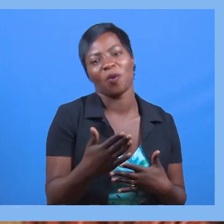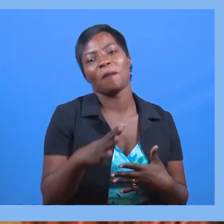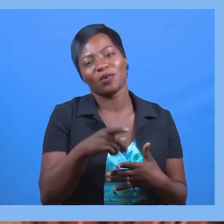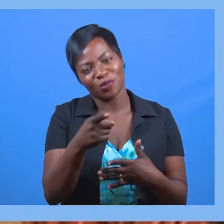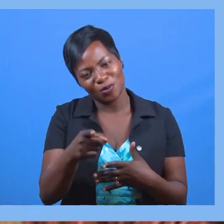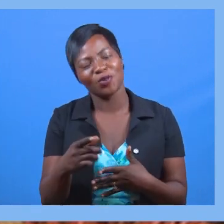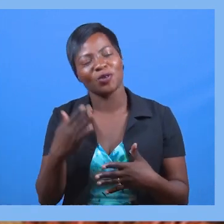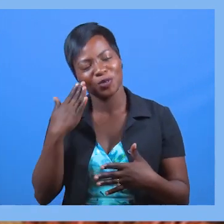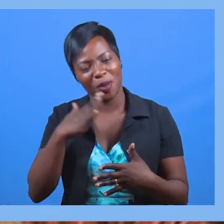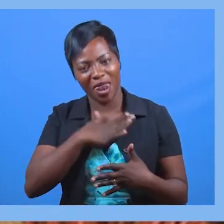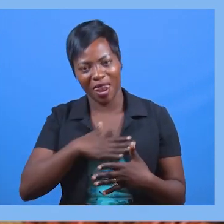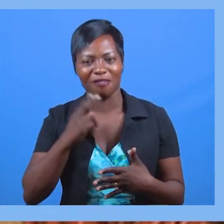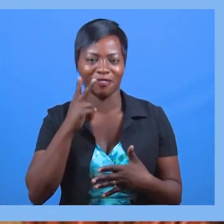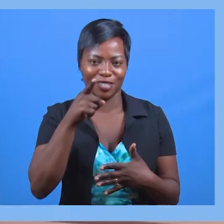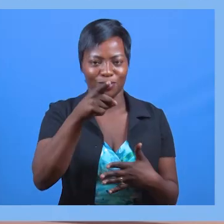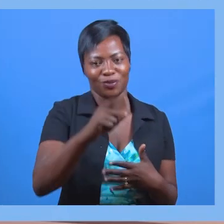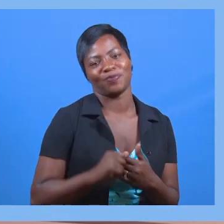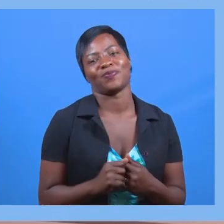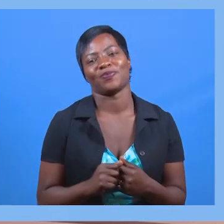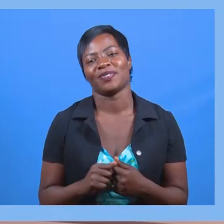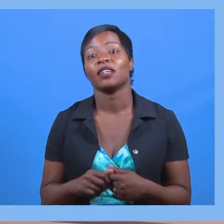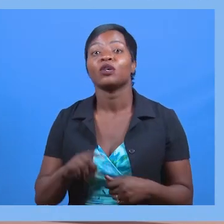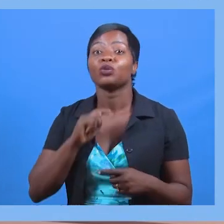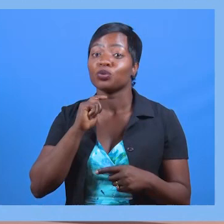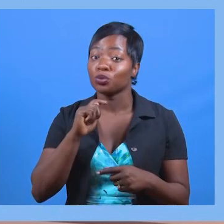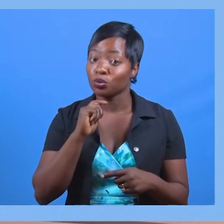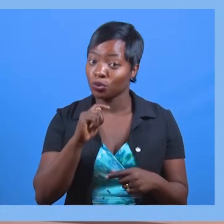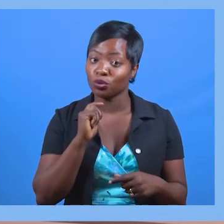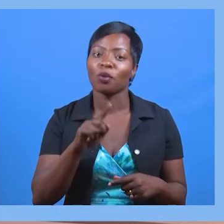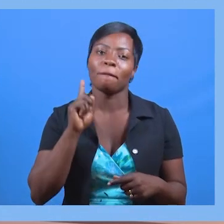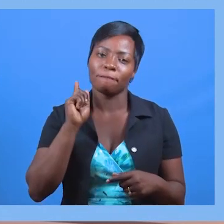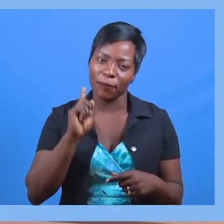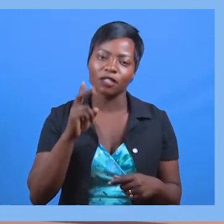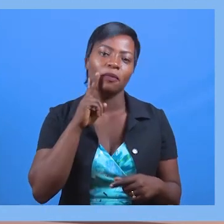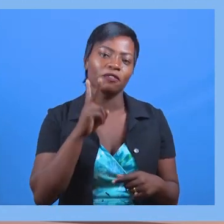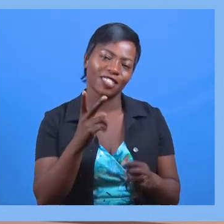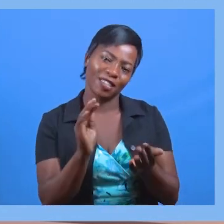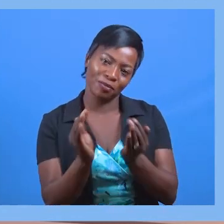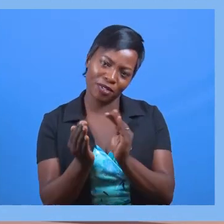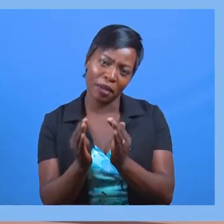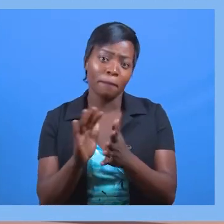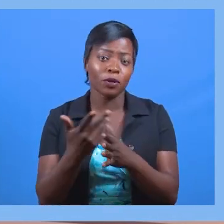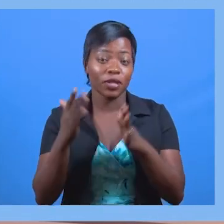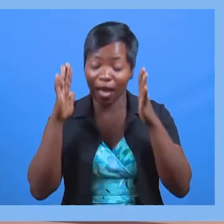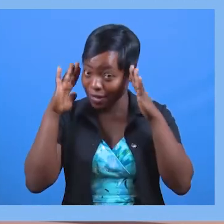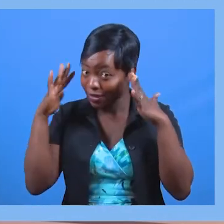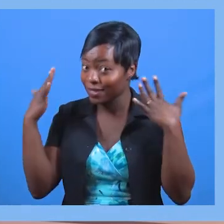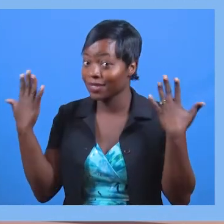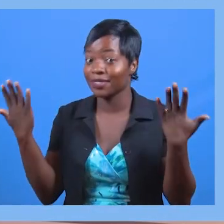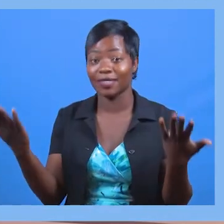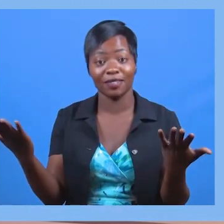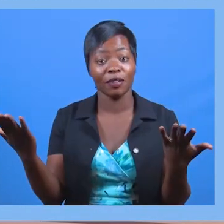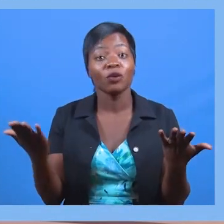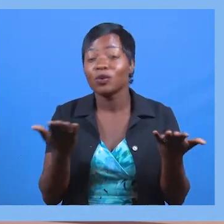rwacho. Ndizvozvo wabuda neimwe nyaya yakanaka kuti ngativabatei zvakanaka, nekuti hatizive kuti